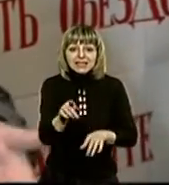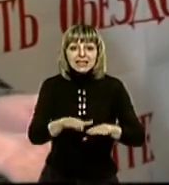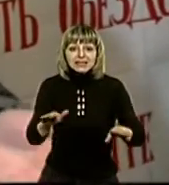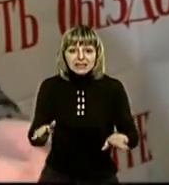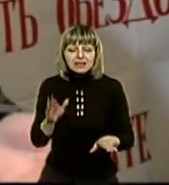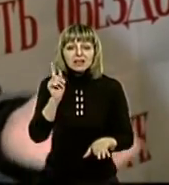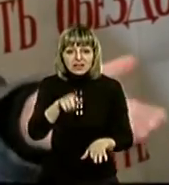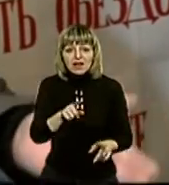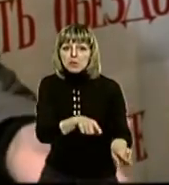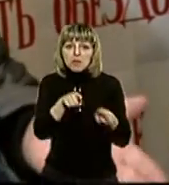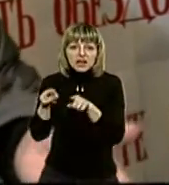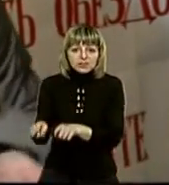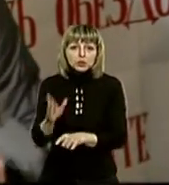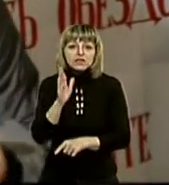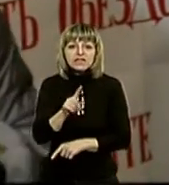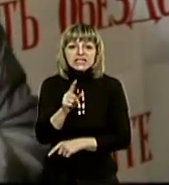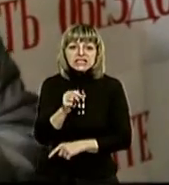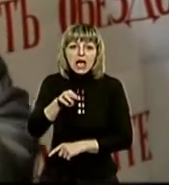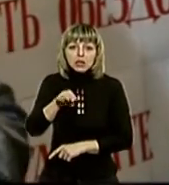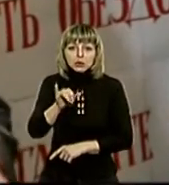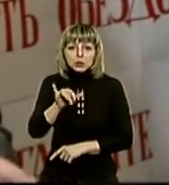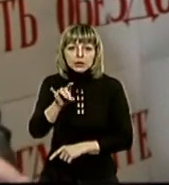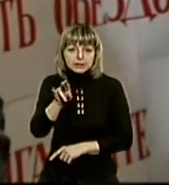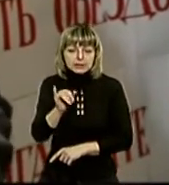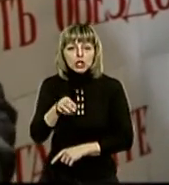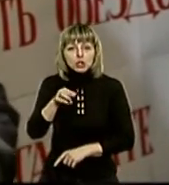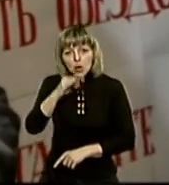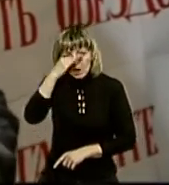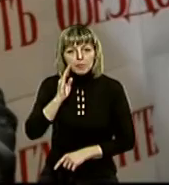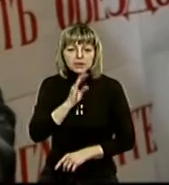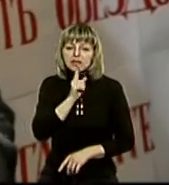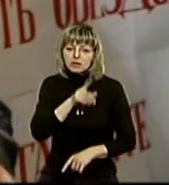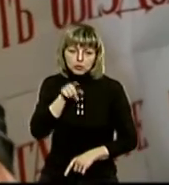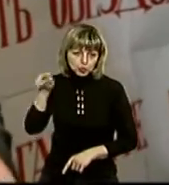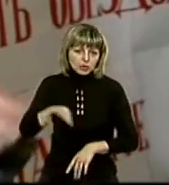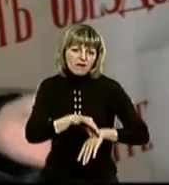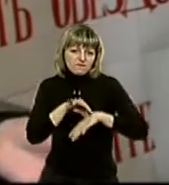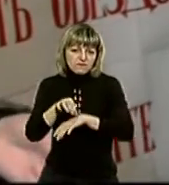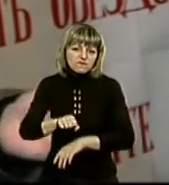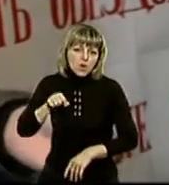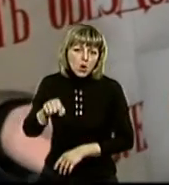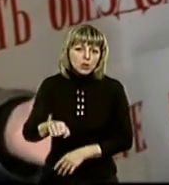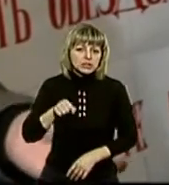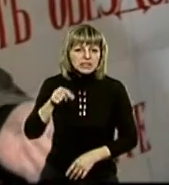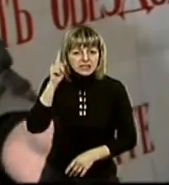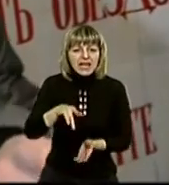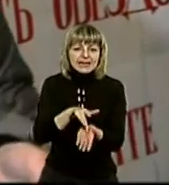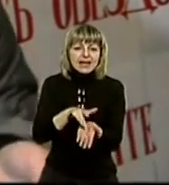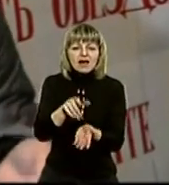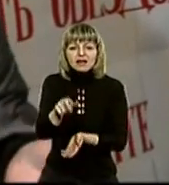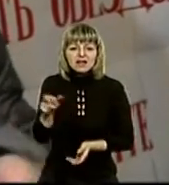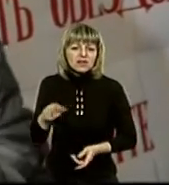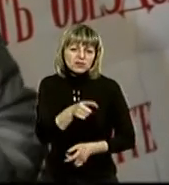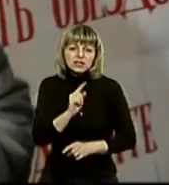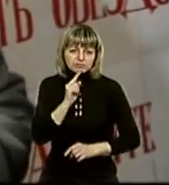їх навіть і в Затурці переведуть, то батьки 100% не будуть їх туди водити. Тому що, ви знаєте, що роми, вони не